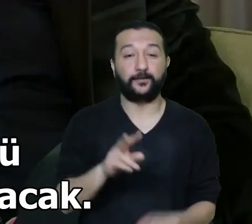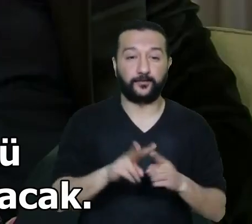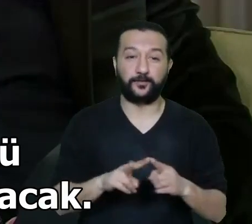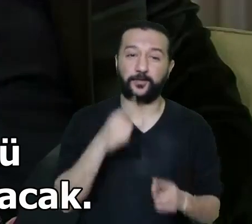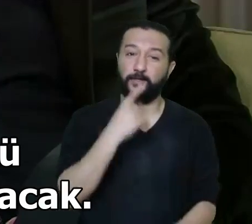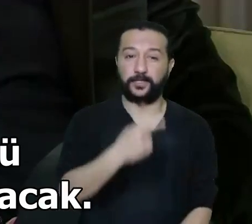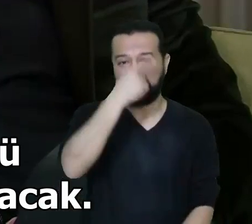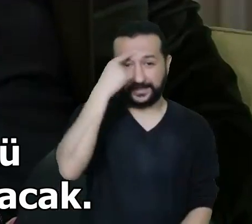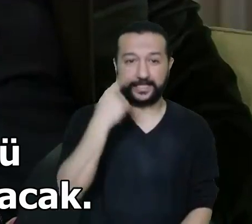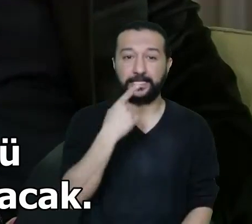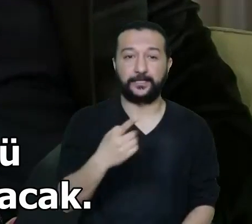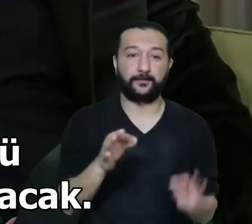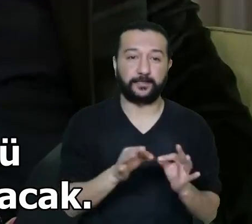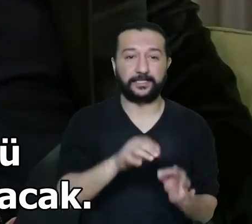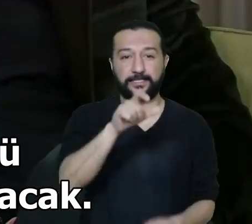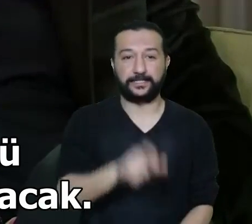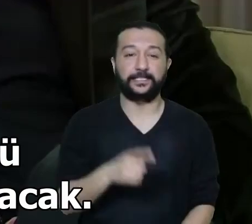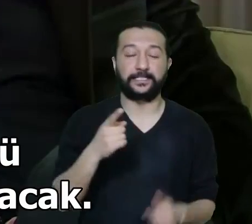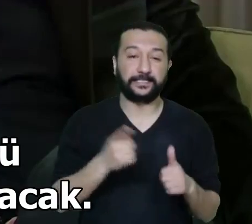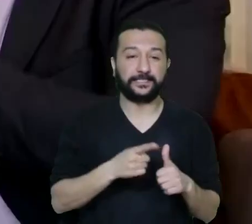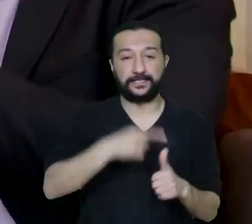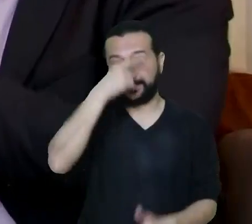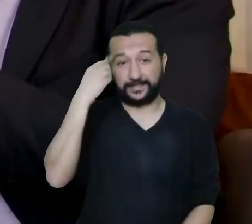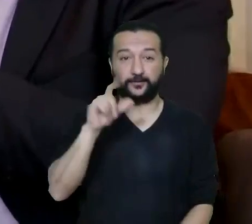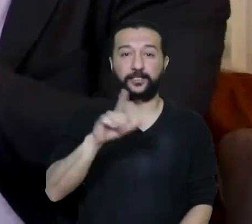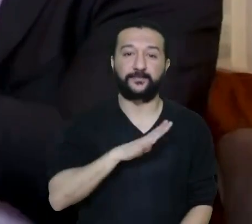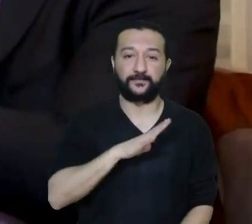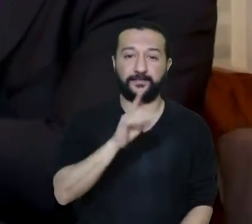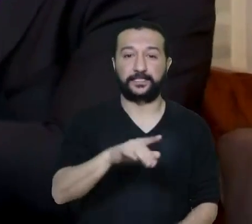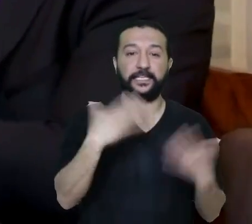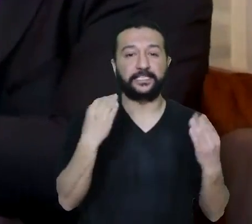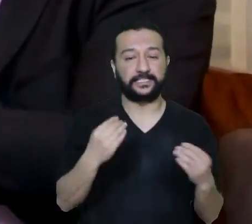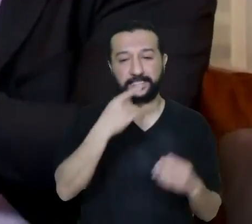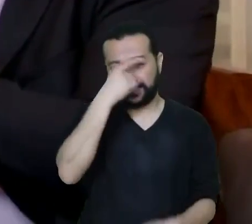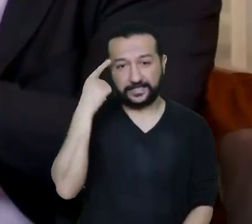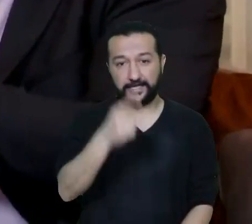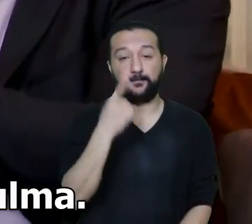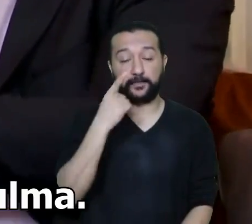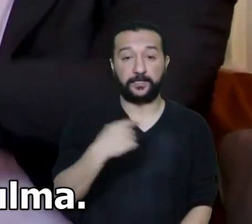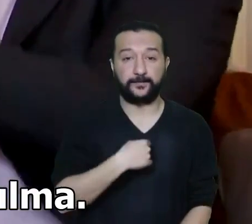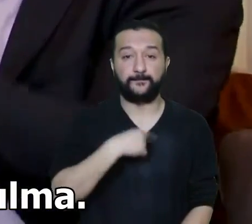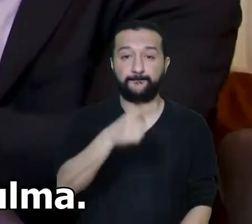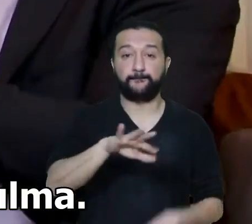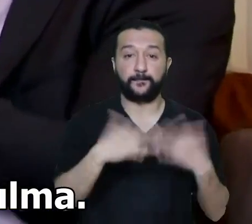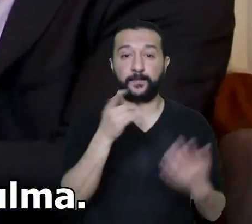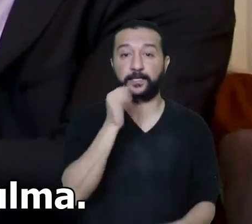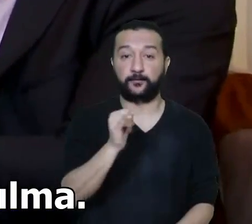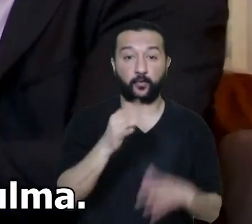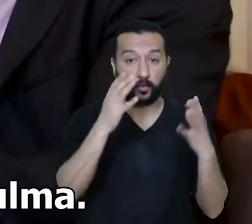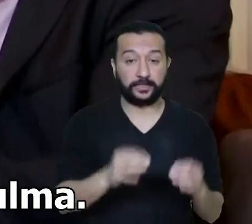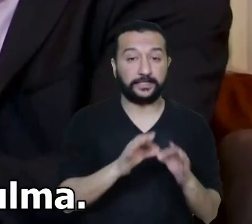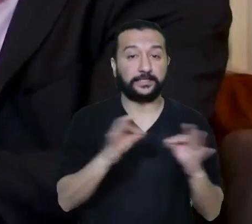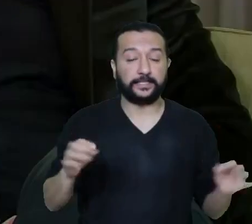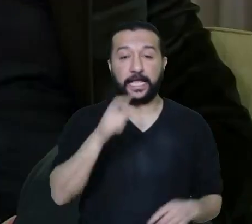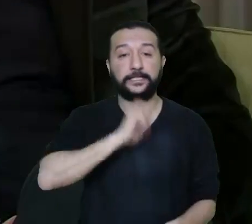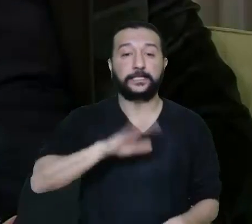Nurhan, bence de şans dile. Çünkü Biricik'in şansı çok ihtiyacı var. İyi şanslar hayatım. Yalnız bana bak, eğer kötü giderse